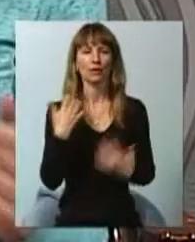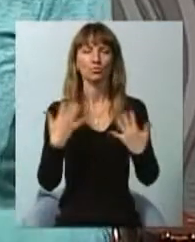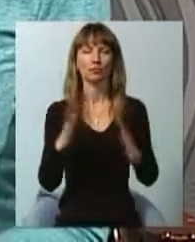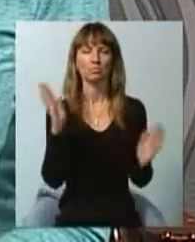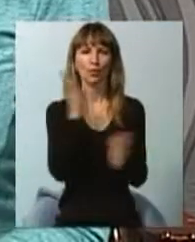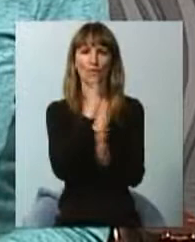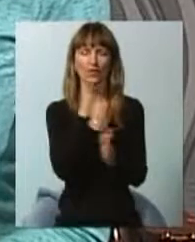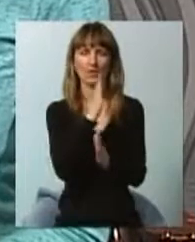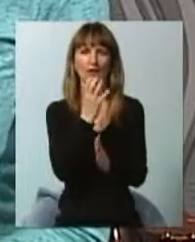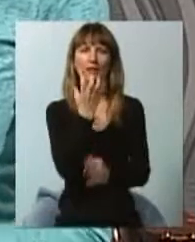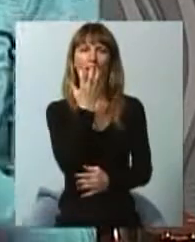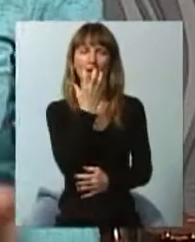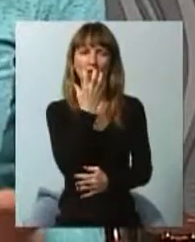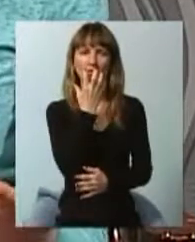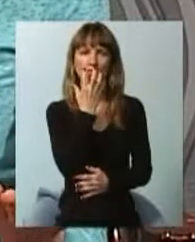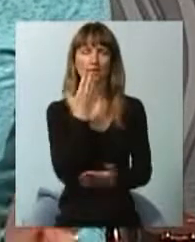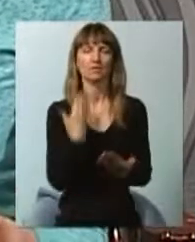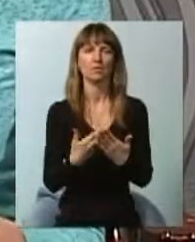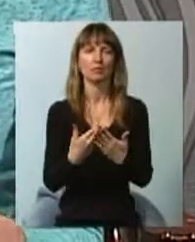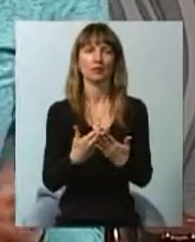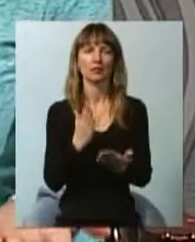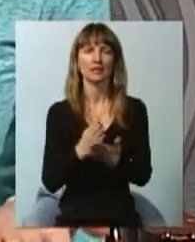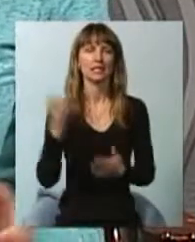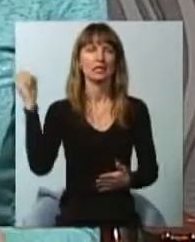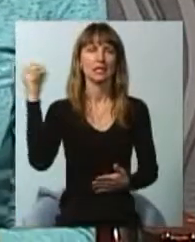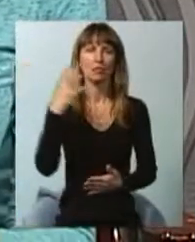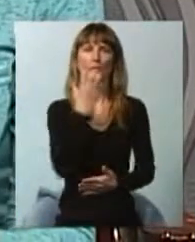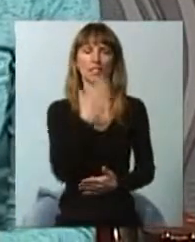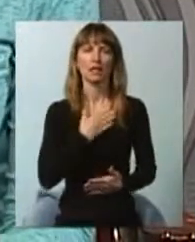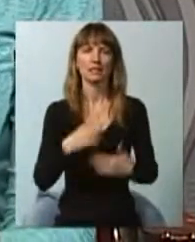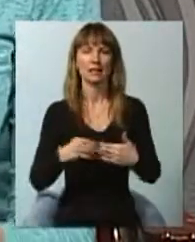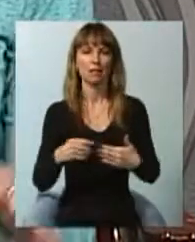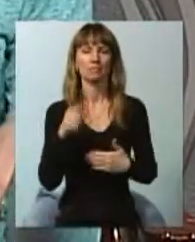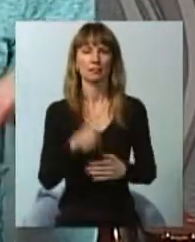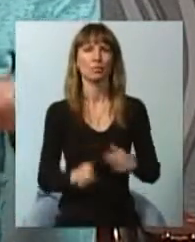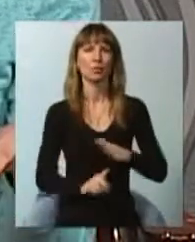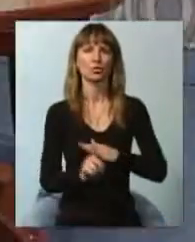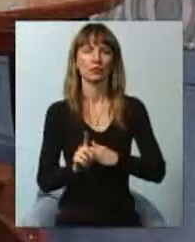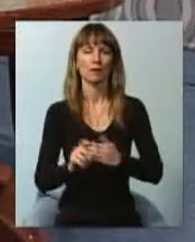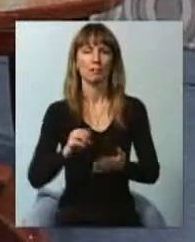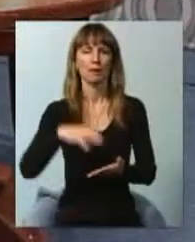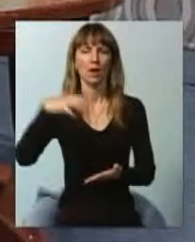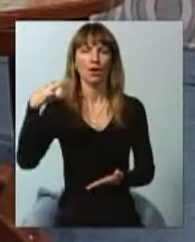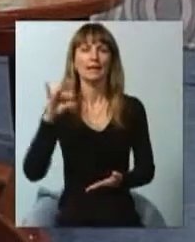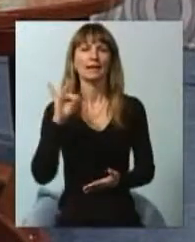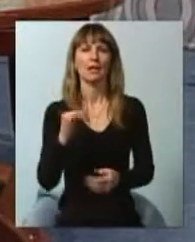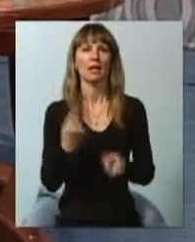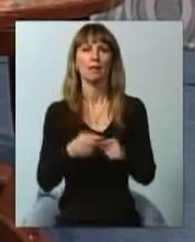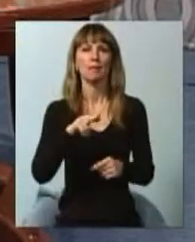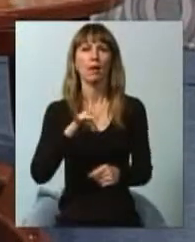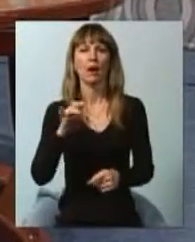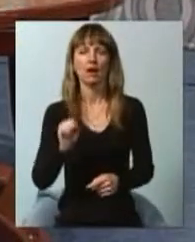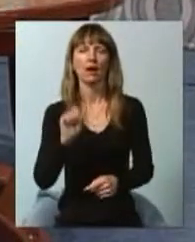повітрі нагріється, наприклад, вийде сонечко, так, та прогріє нашу землю, то вона починає випаровуватись. І саме оця пара